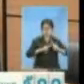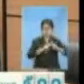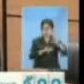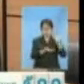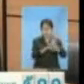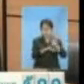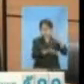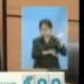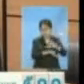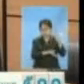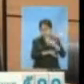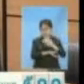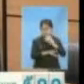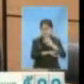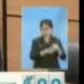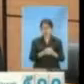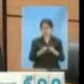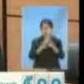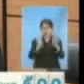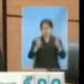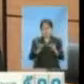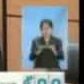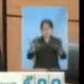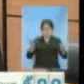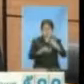อดไปเปิดบูธการท่องเที่ยว